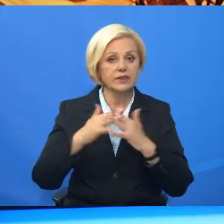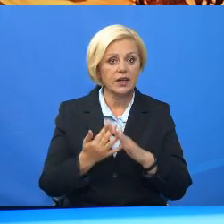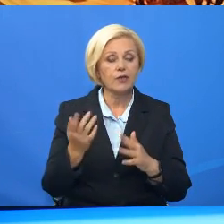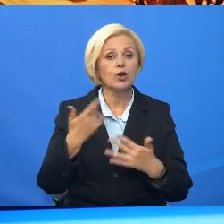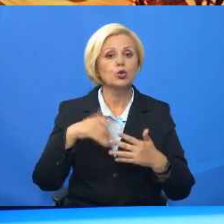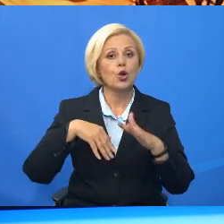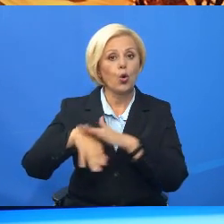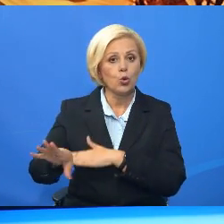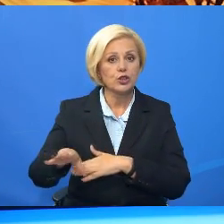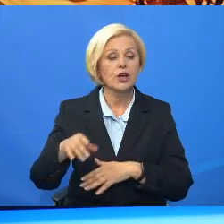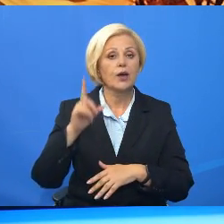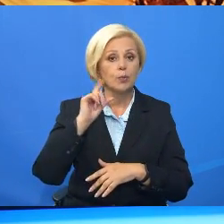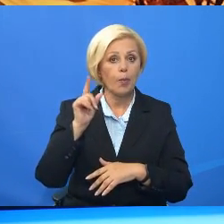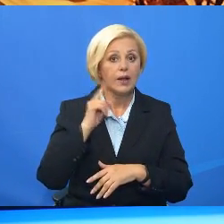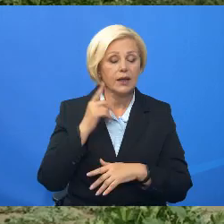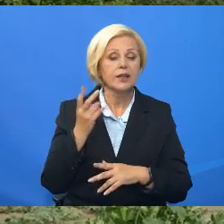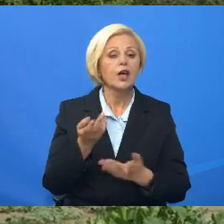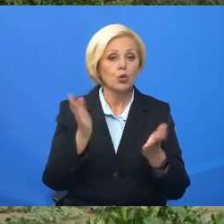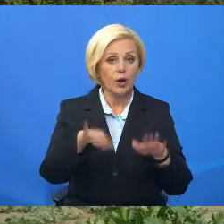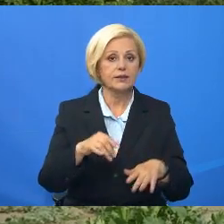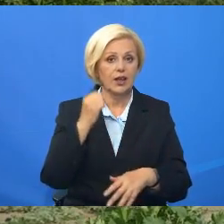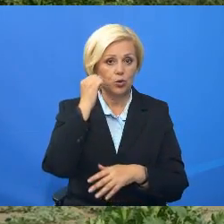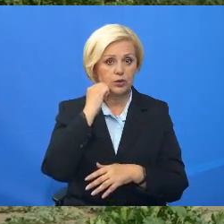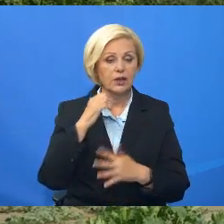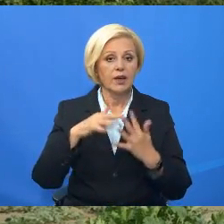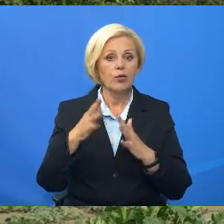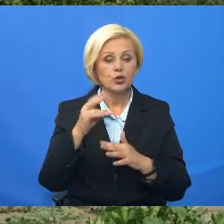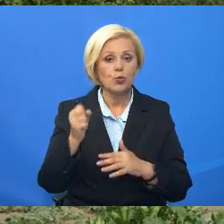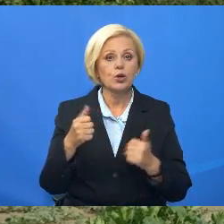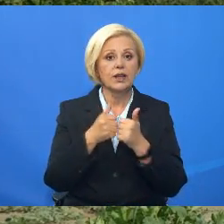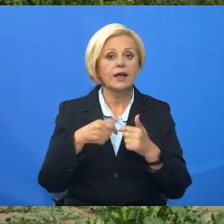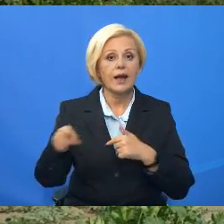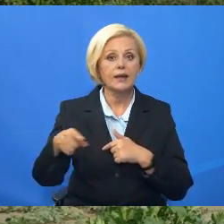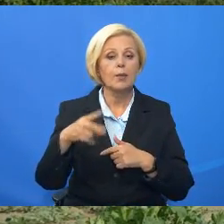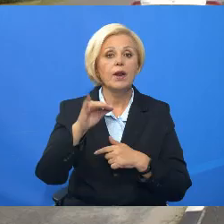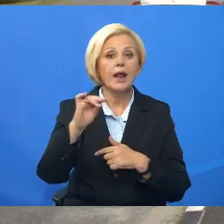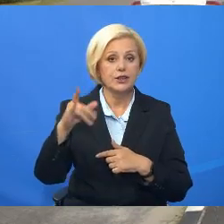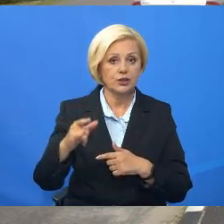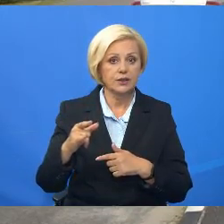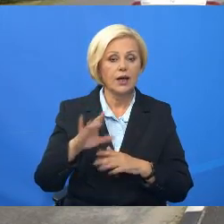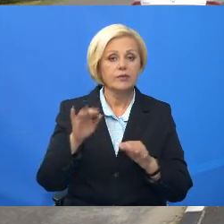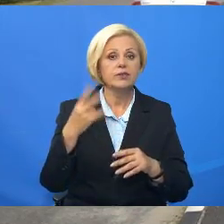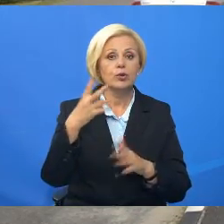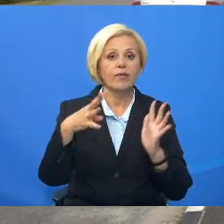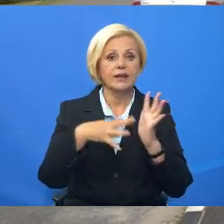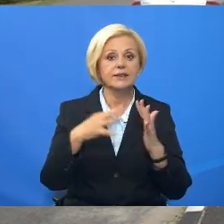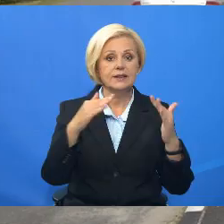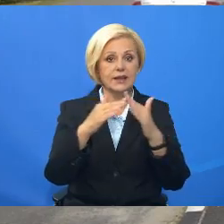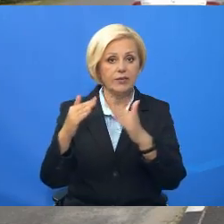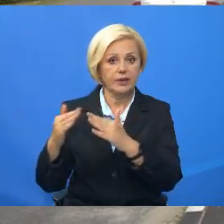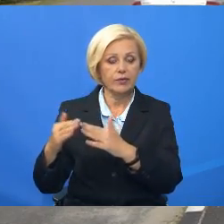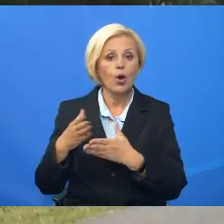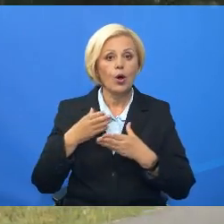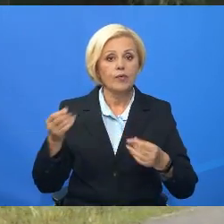але не здраджваюць сталыя людзі. Вёска Жмурная у некалькіх кіламетрах ад Лельчыцаў, усяго 29 двароў. Вясной